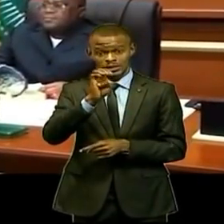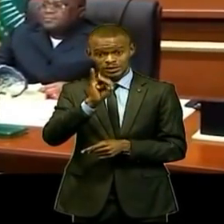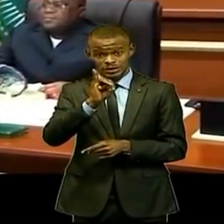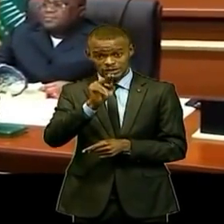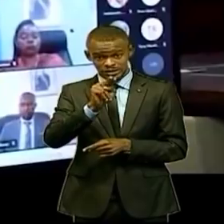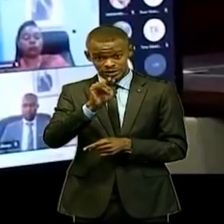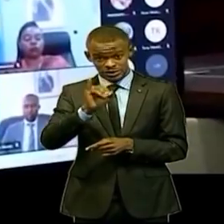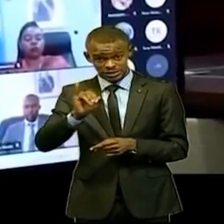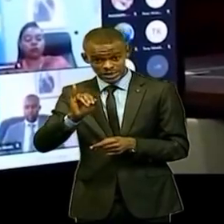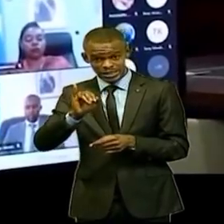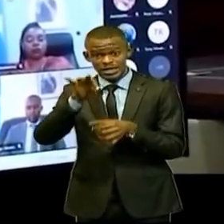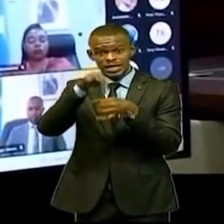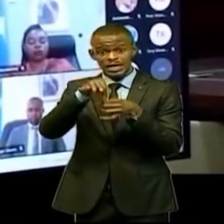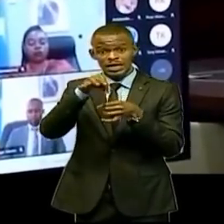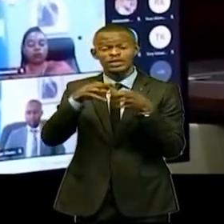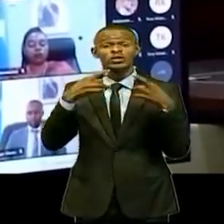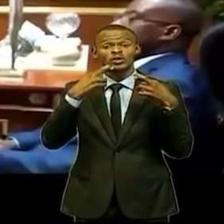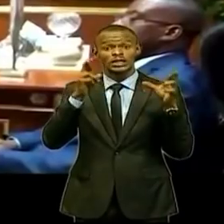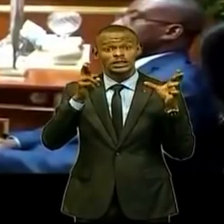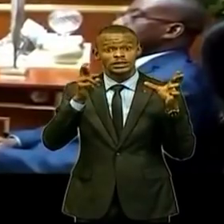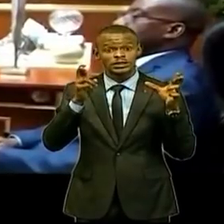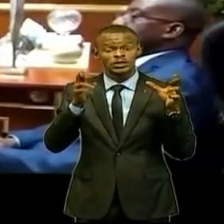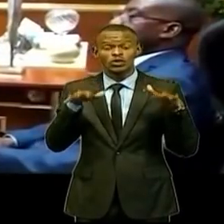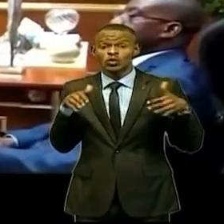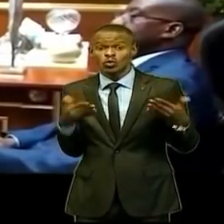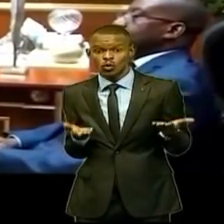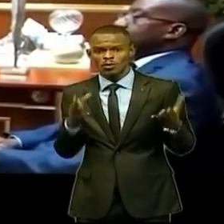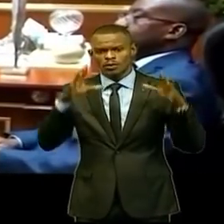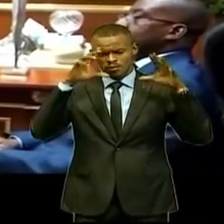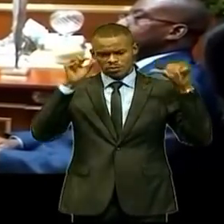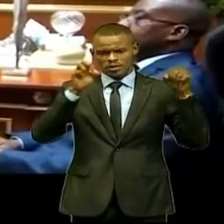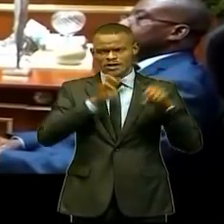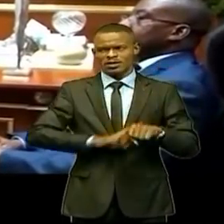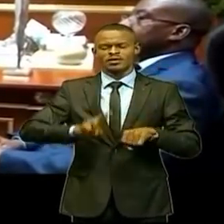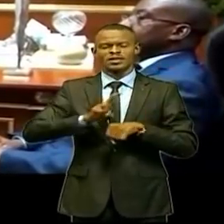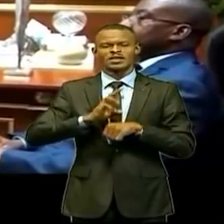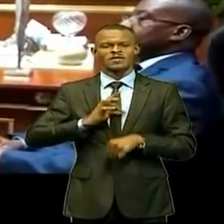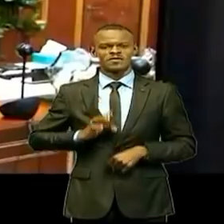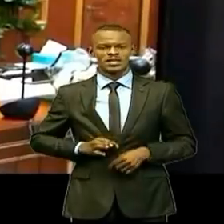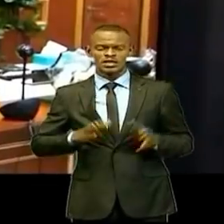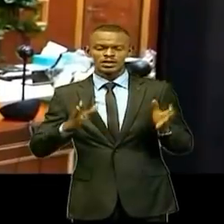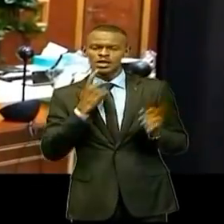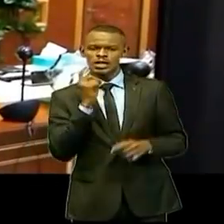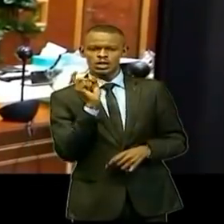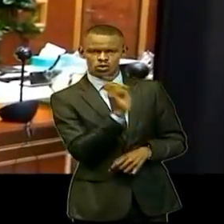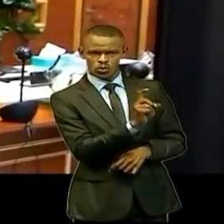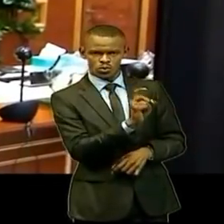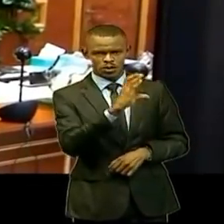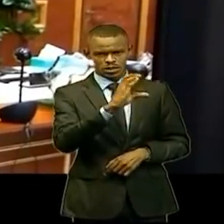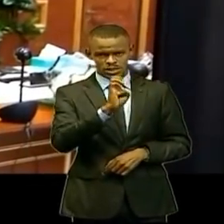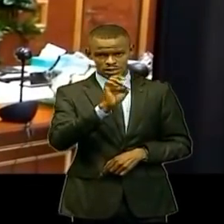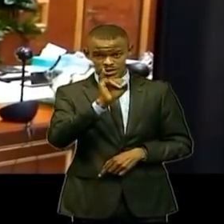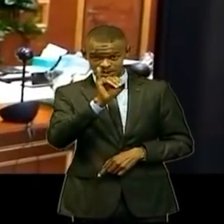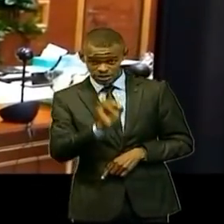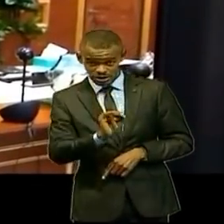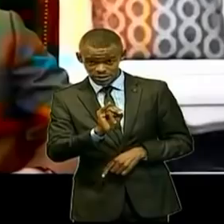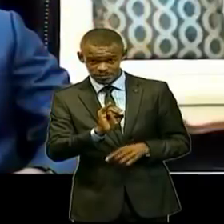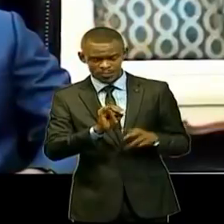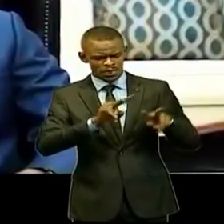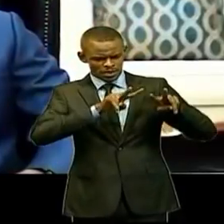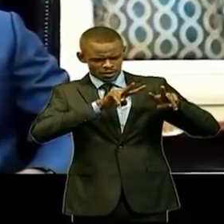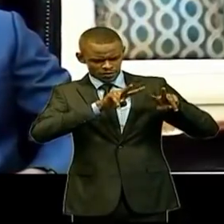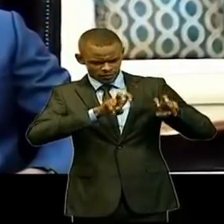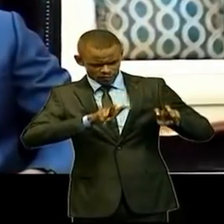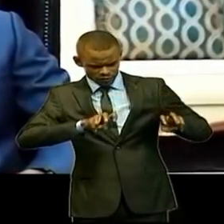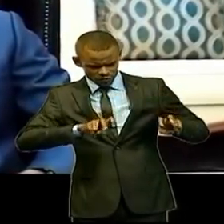de l'État a recommandé à la CENI d'envisager une évaluation régulière de la mise en œuvre de sa feuille de route avec